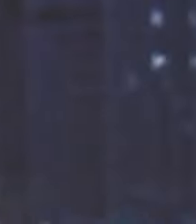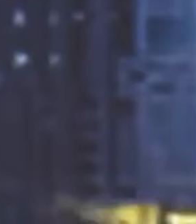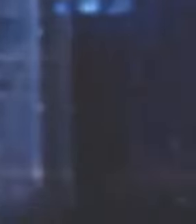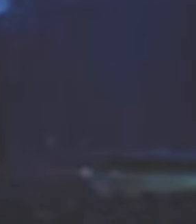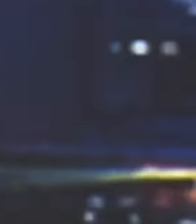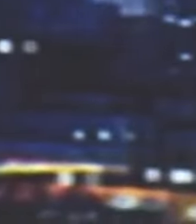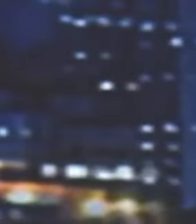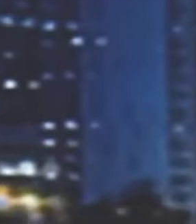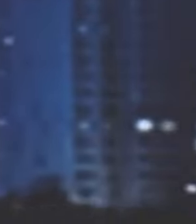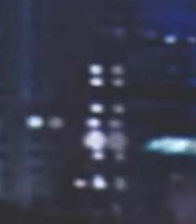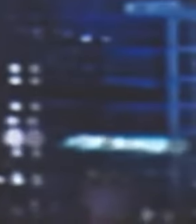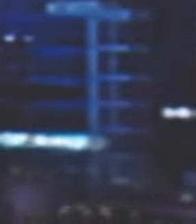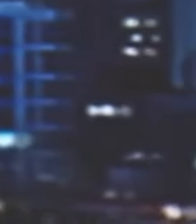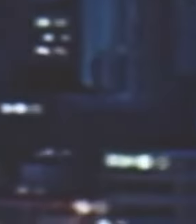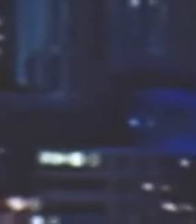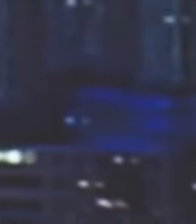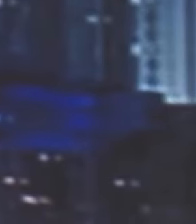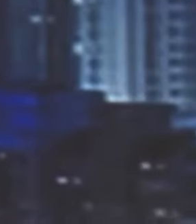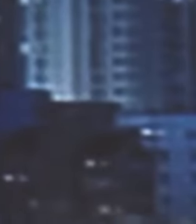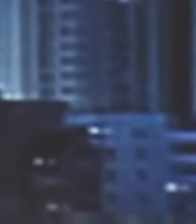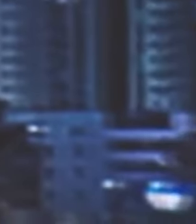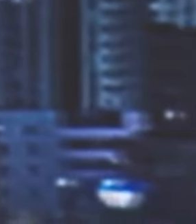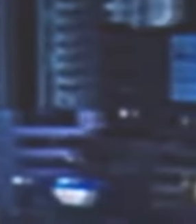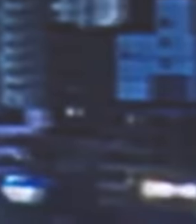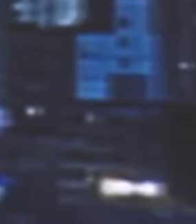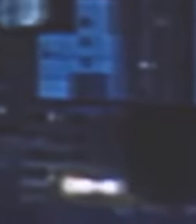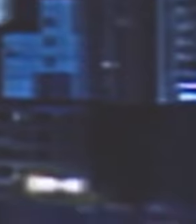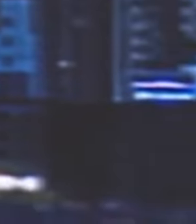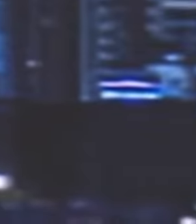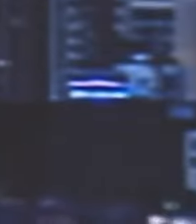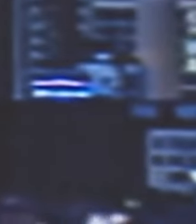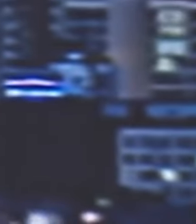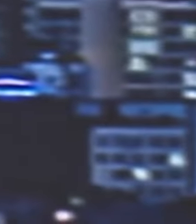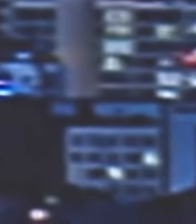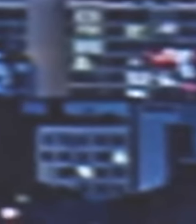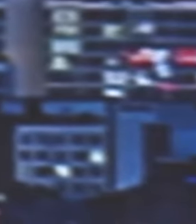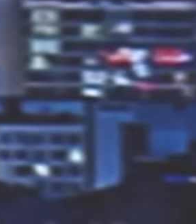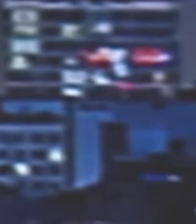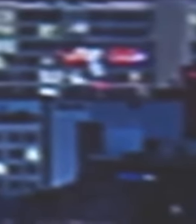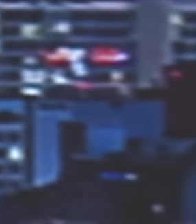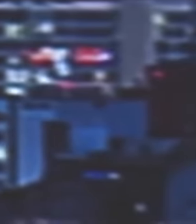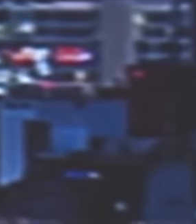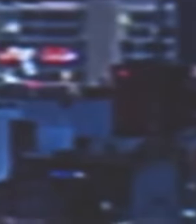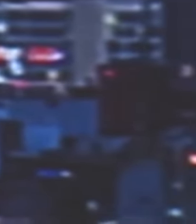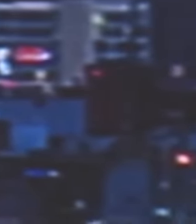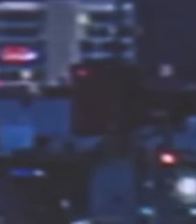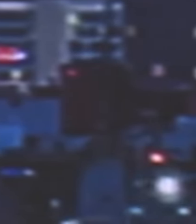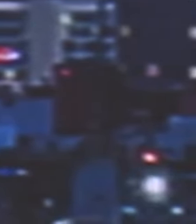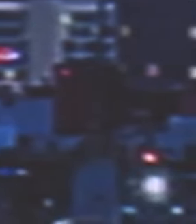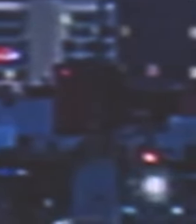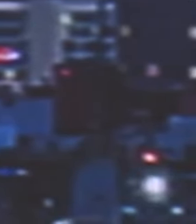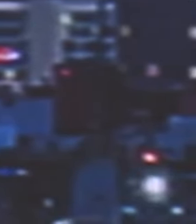JTBC 뉴스를 시청해 주셔서 고맙습니다. 저희는 저녁 6시 50분 뉴스룸에서 뵙겠습니다.